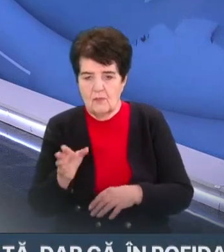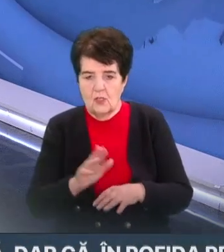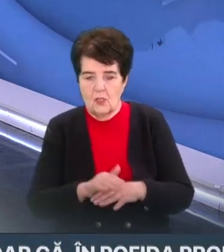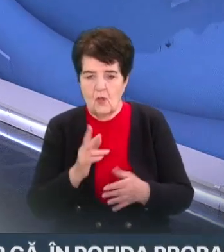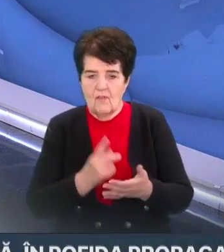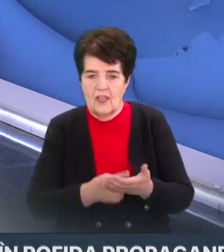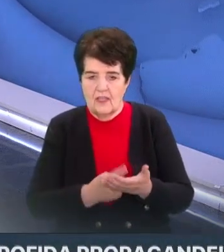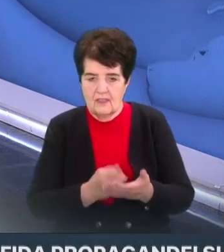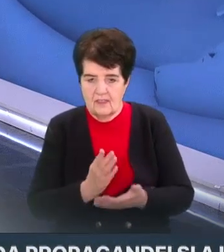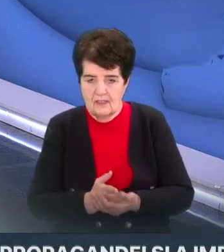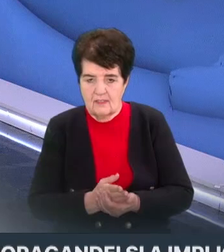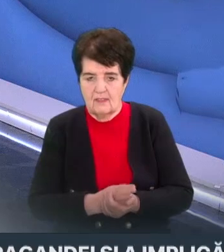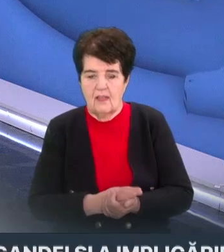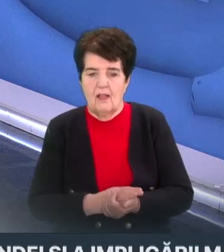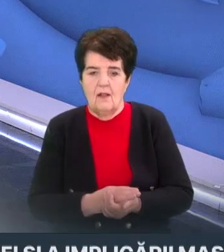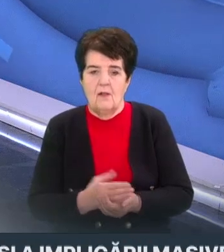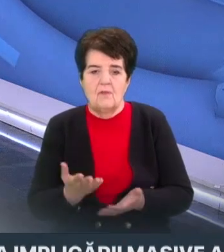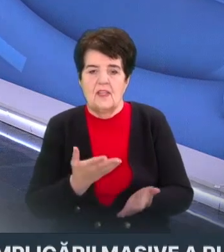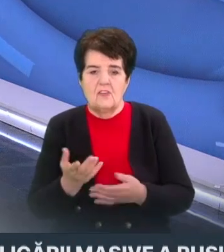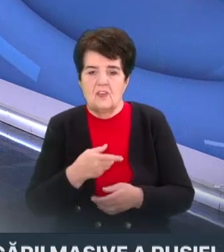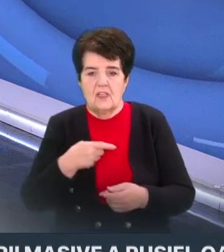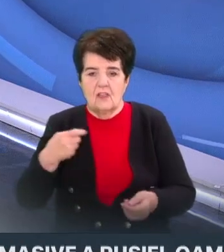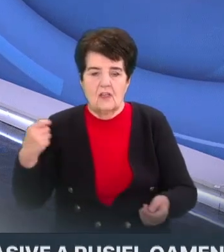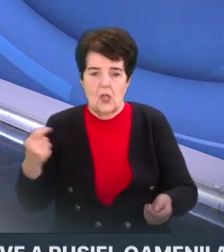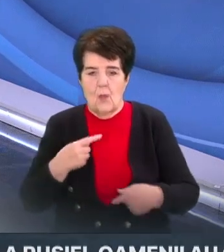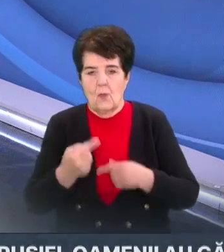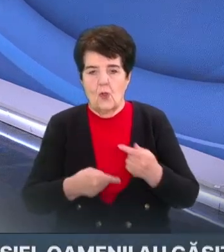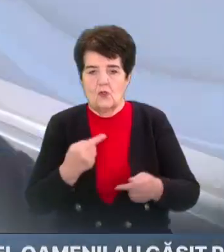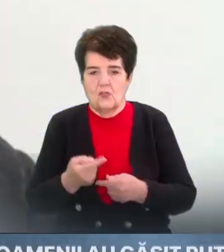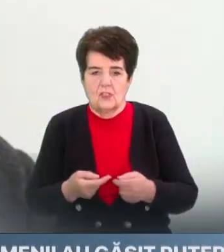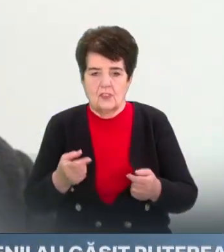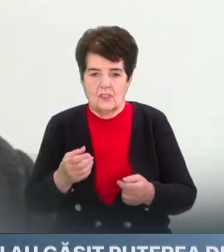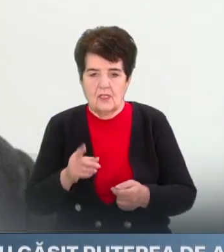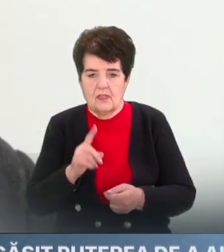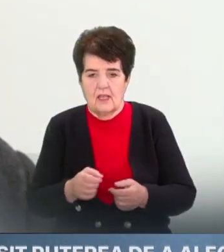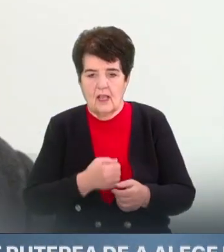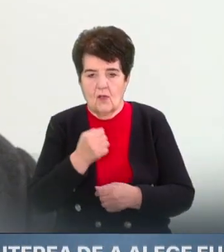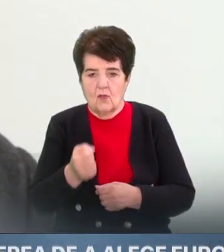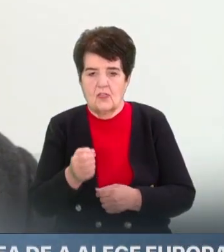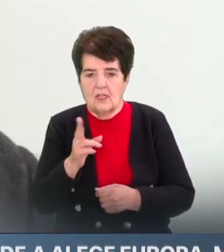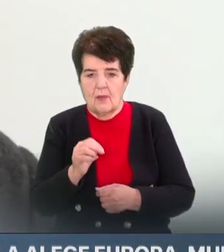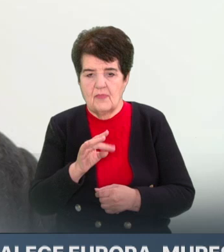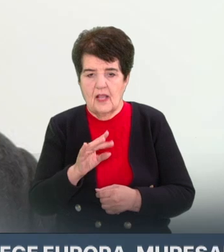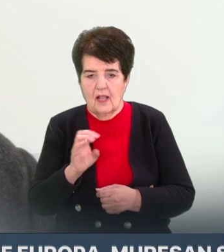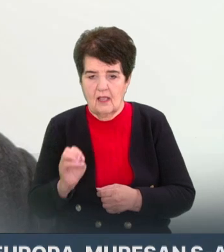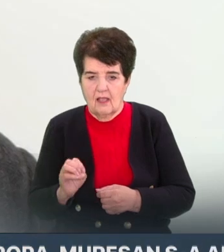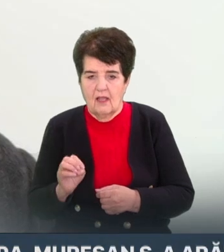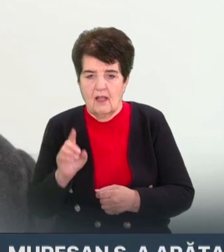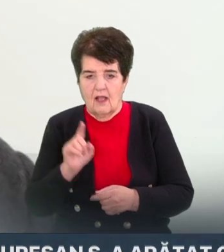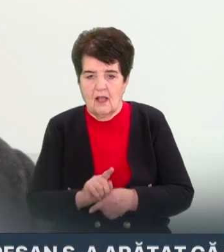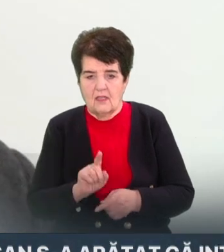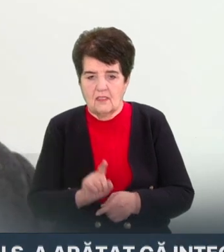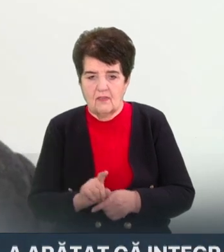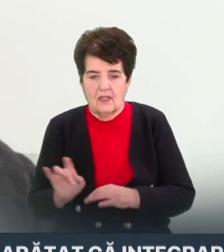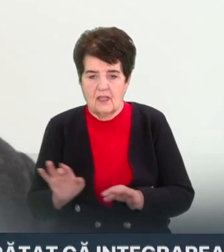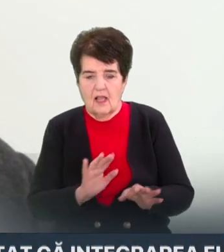Pentru ce se tărăgânează atât de mult procesul de condamnare ale unor astfel de